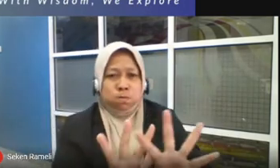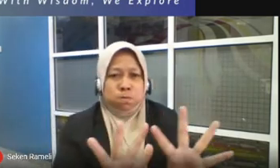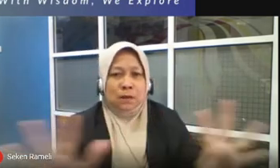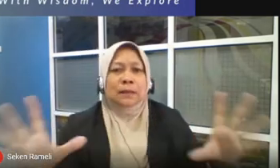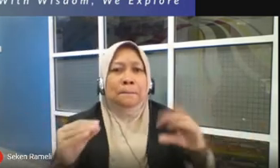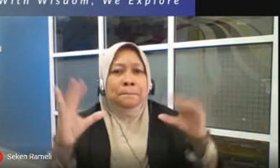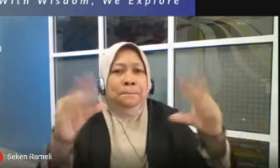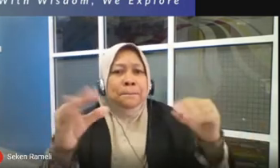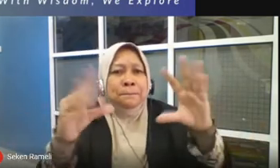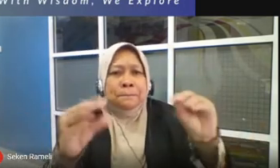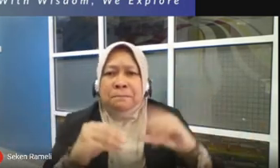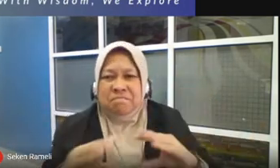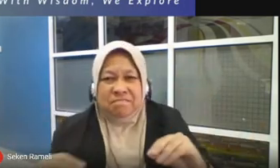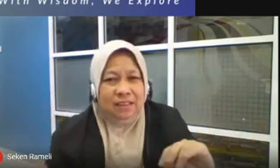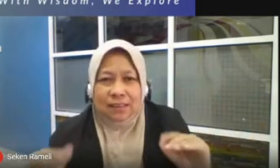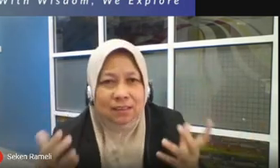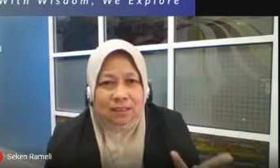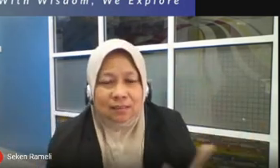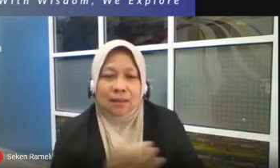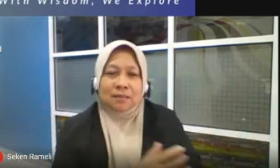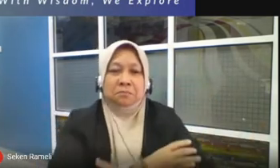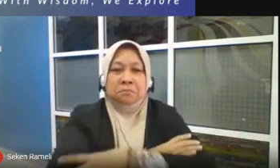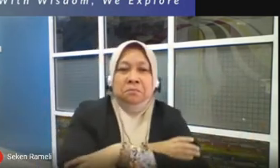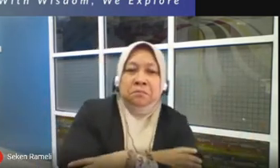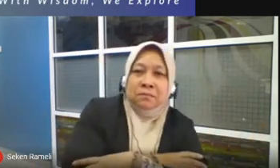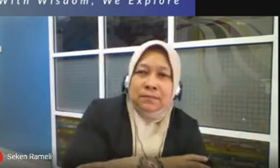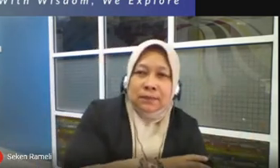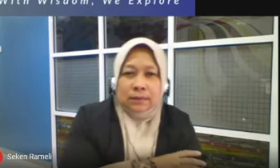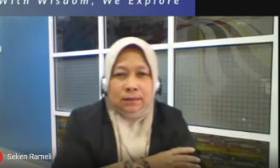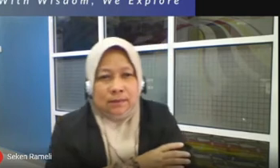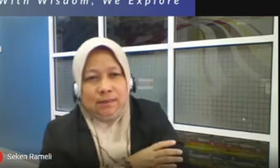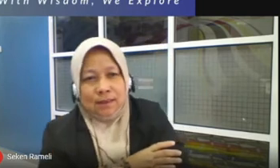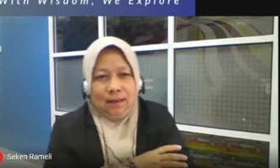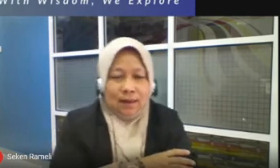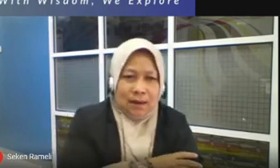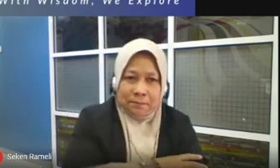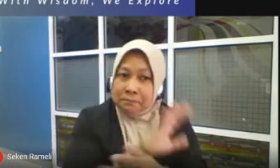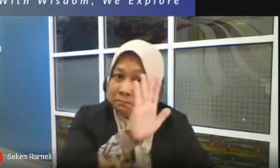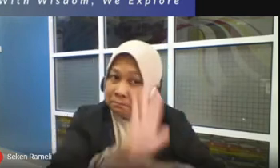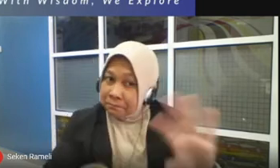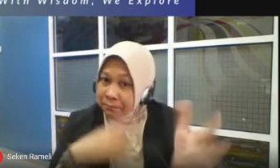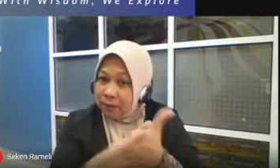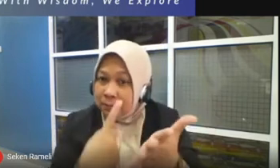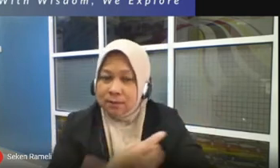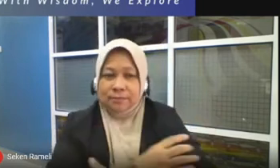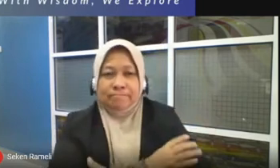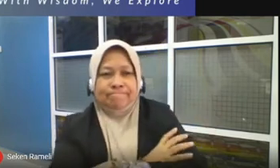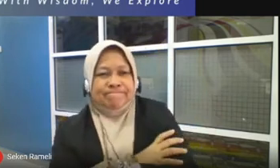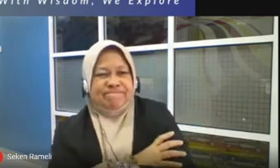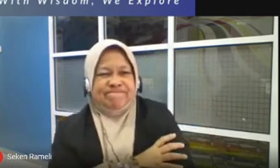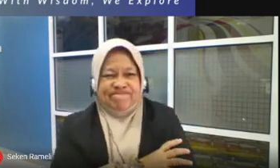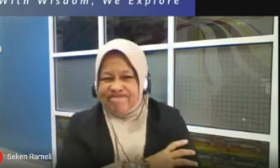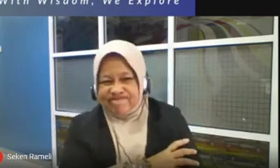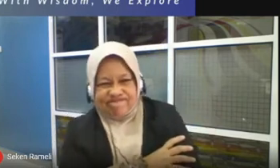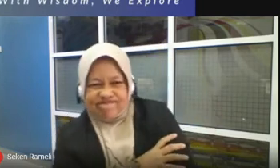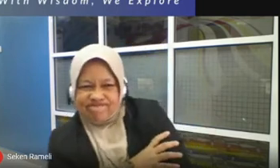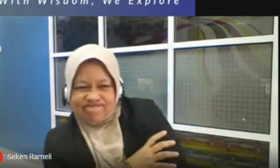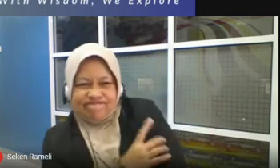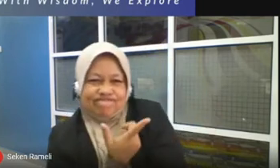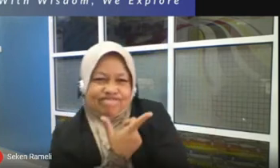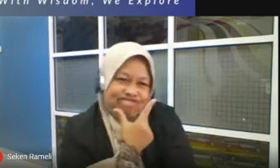meeting ke apa ke, ataupun untuk dalam discussion ke apa ke, untuk dia ajak berbincangan, jadi kalau macam kita tak setuju ke, kalau